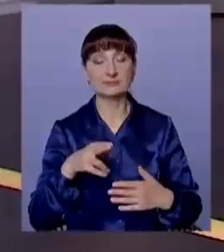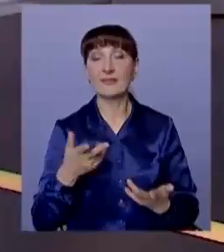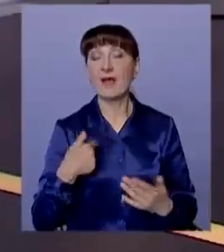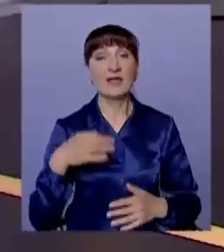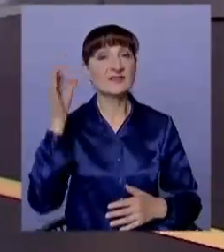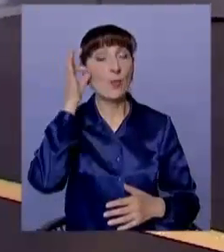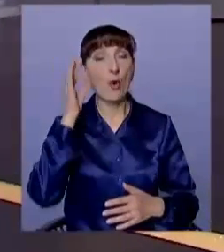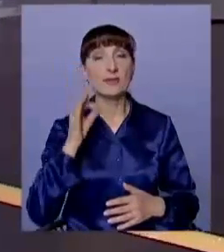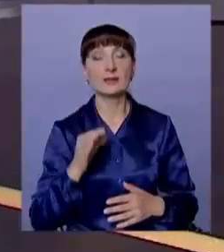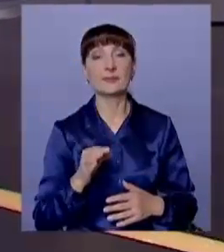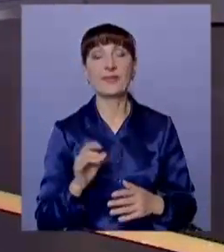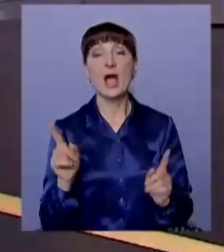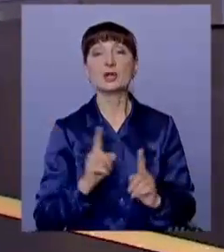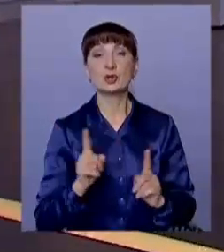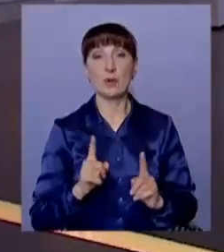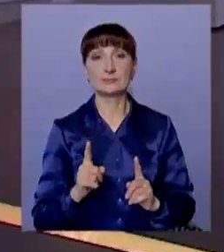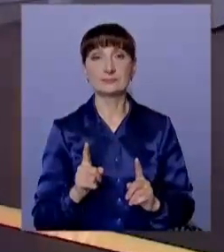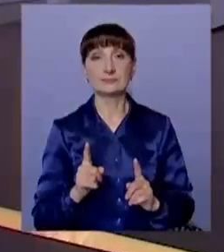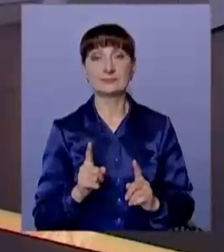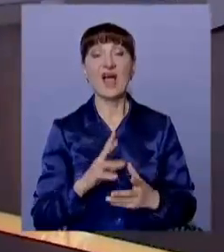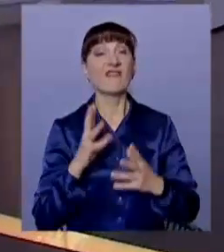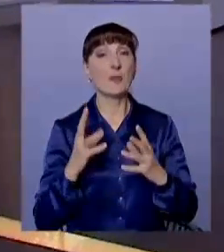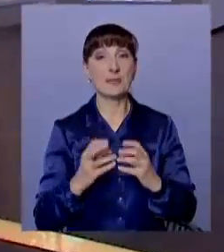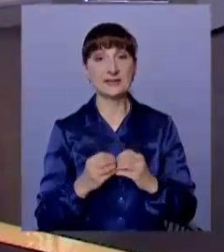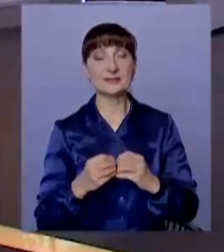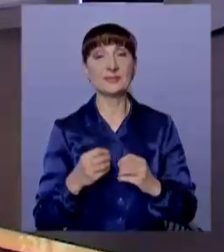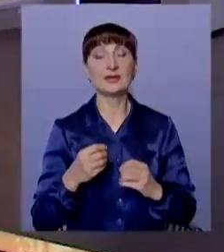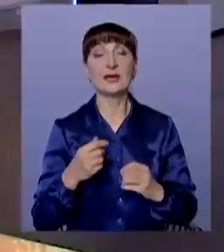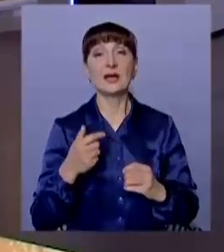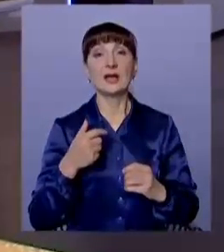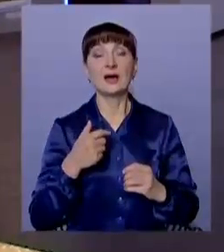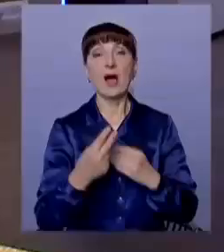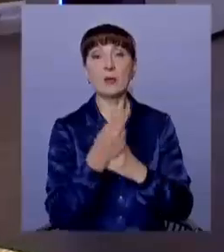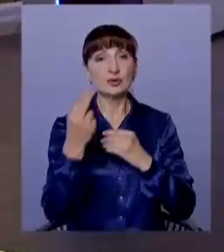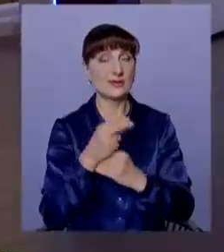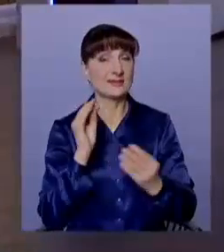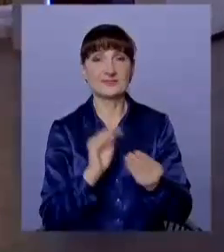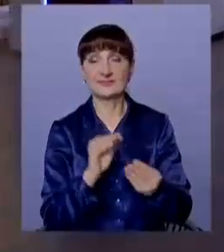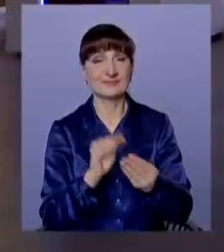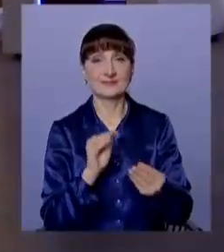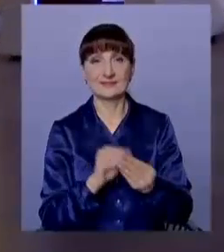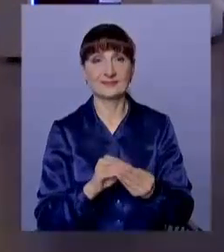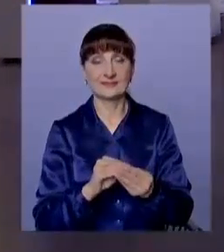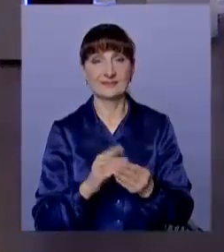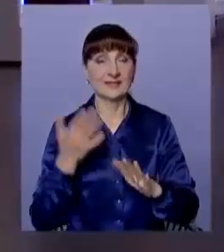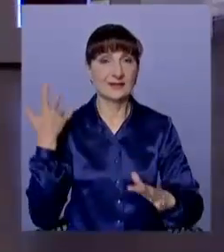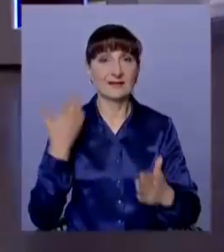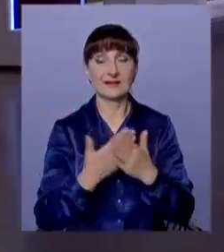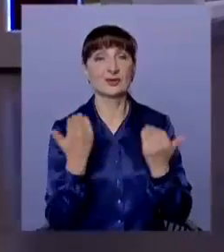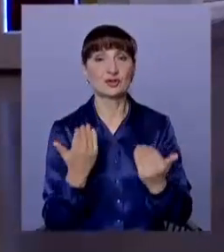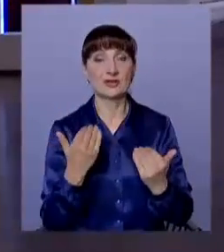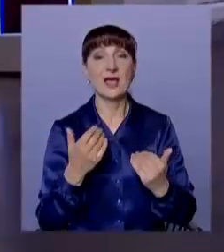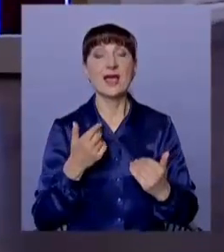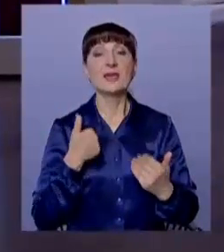Вспомнил такую вещь, что, в принципе, нам закладывают одни и те же знания. Да. И мы приходим,